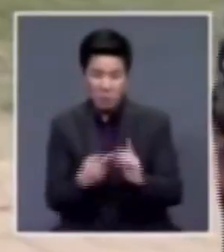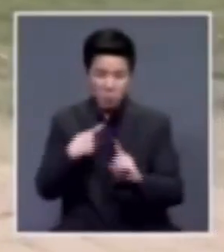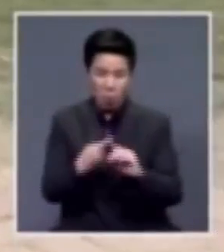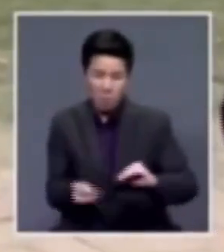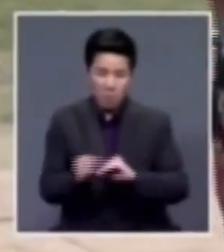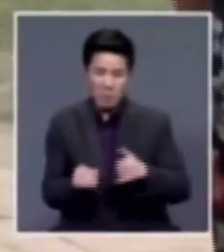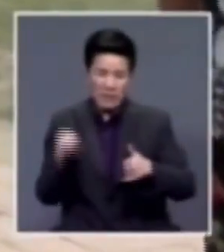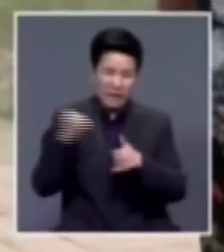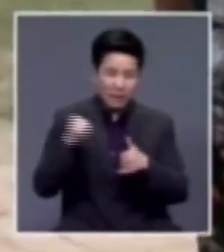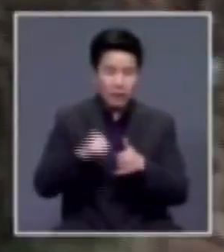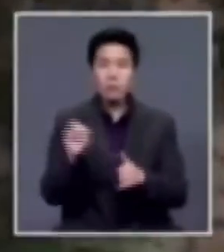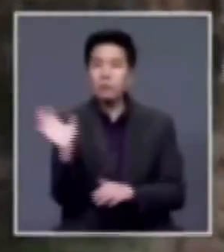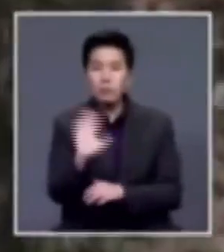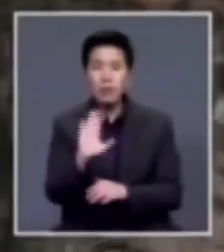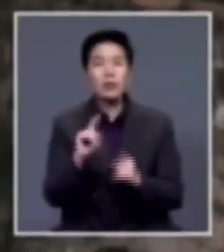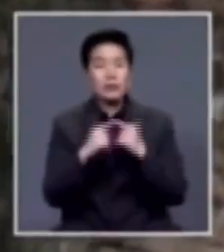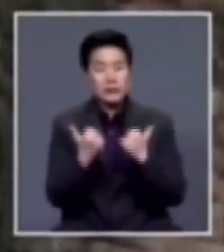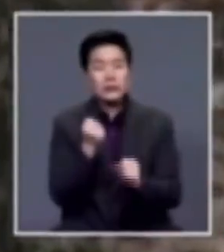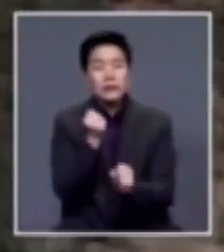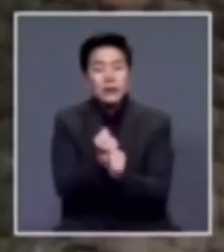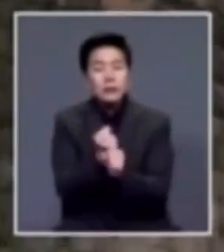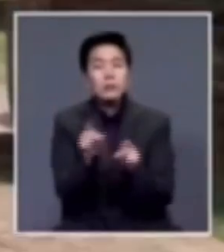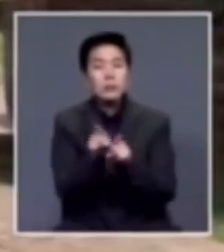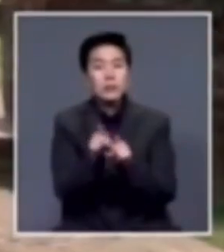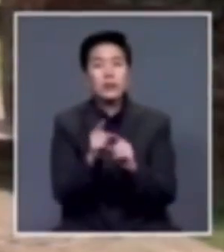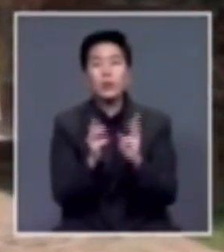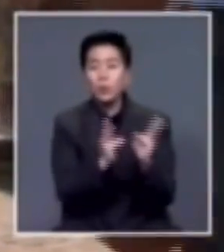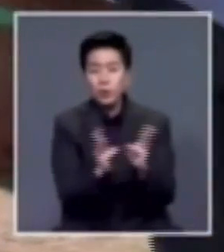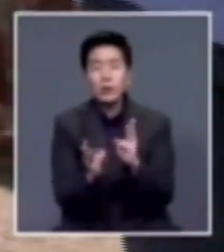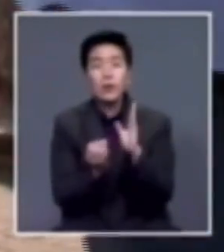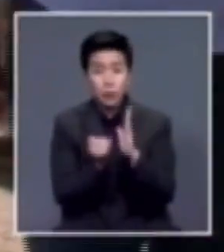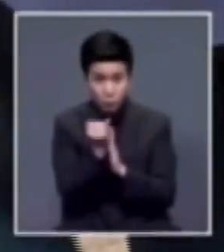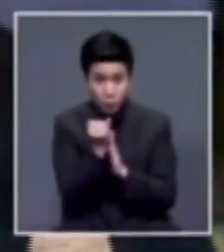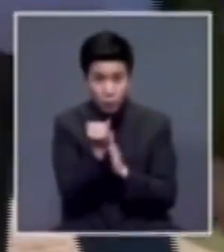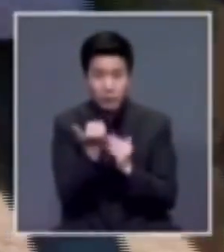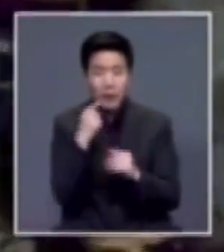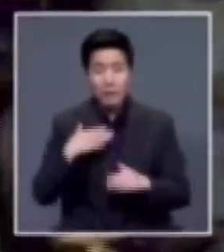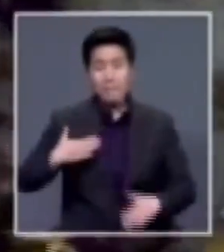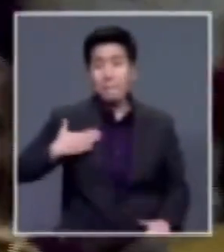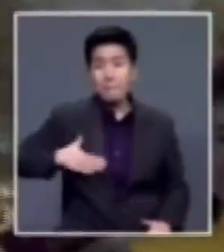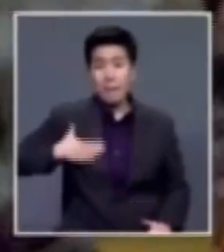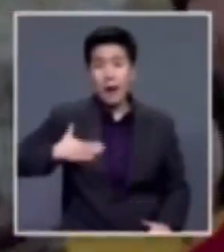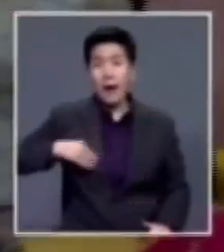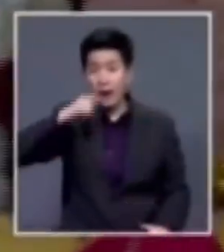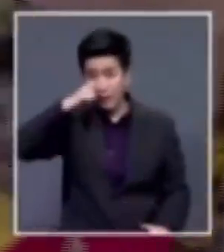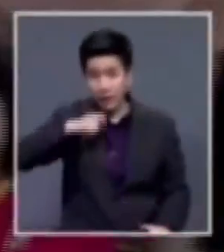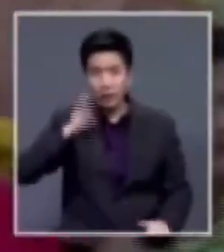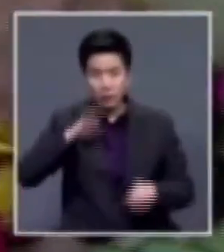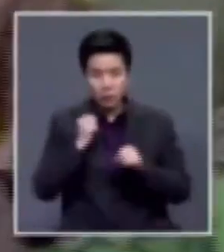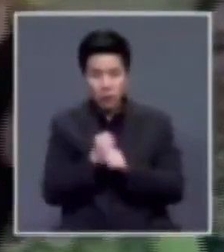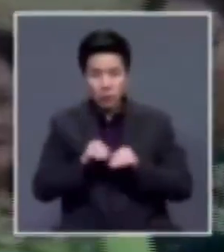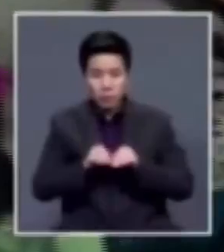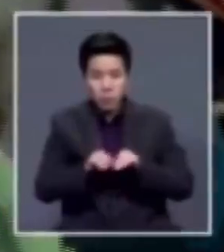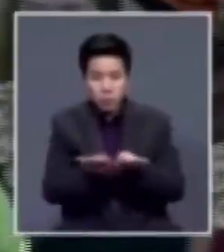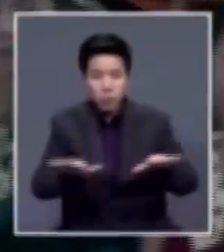หลอกลวงหรือไปต่างๆเหล่านี้นะครับก็ขอให้ทำให้สุจริตนะครับแล้วการผลิตผ้าไทยต่างๆออกมาก็จะมีคน